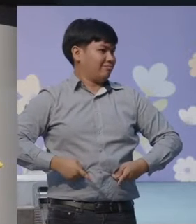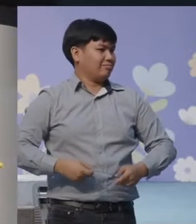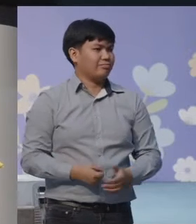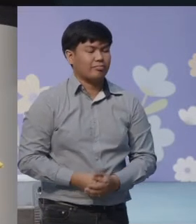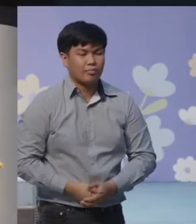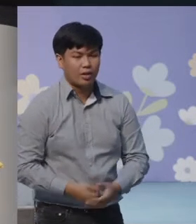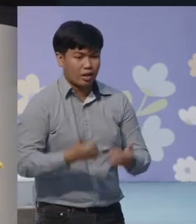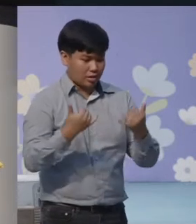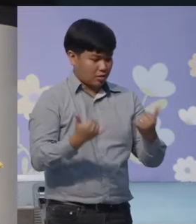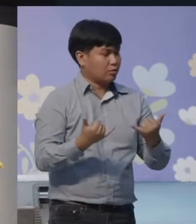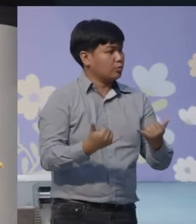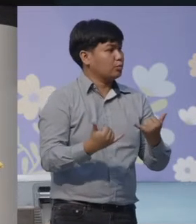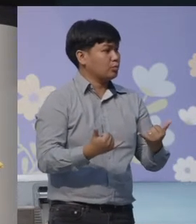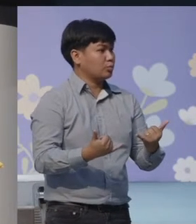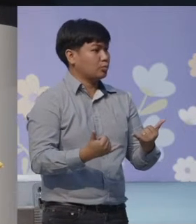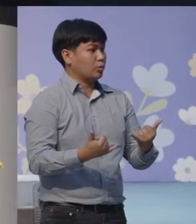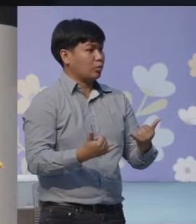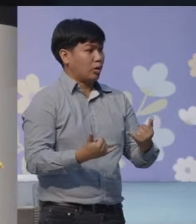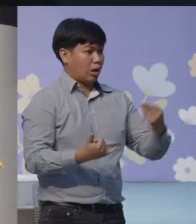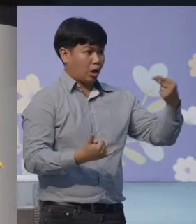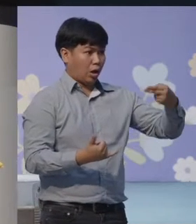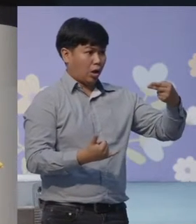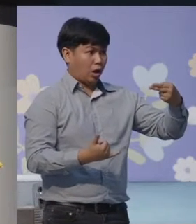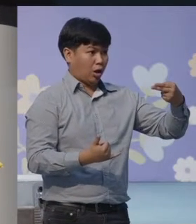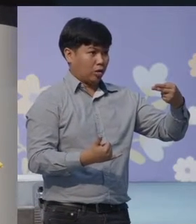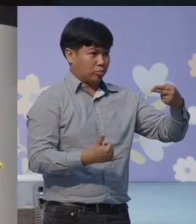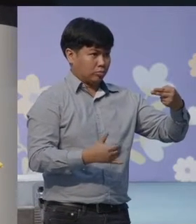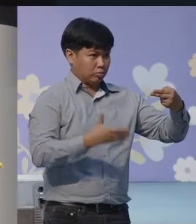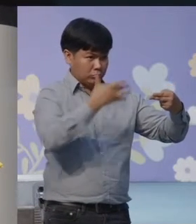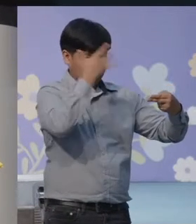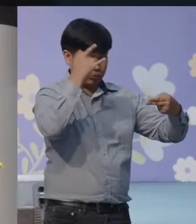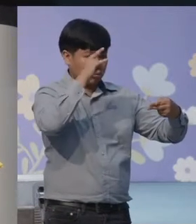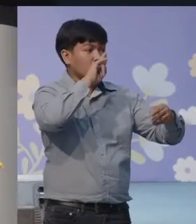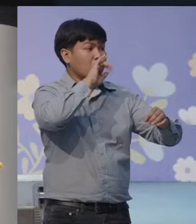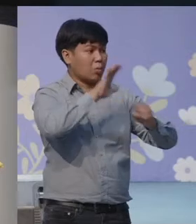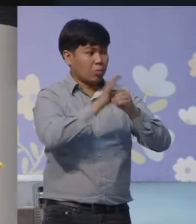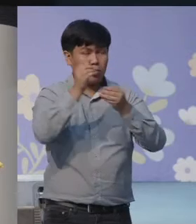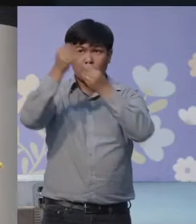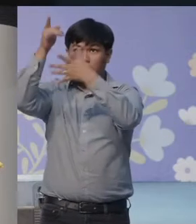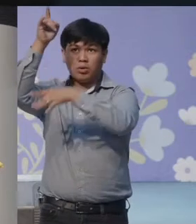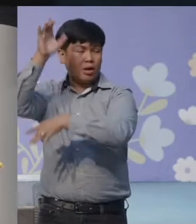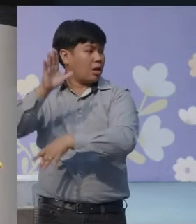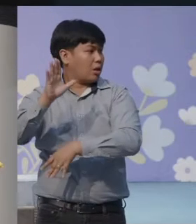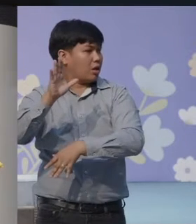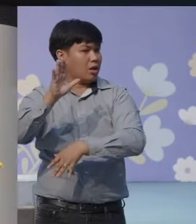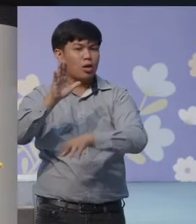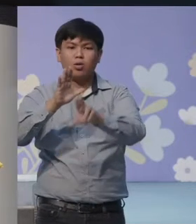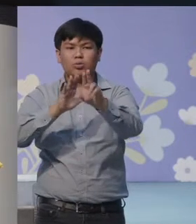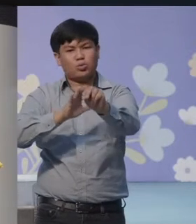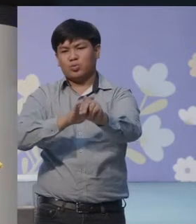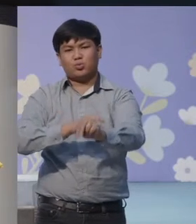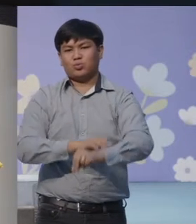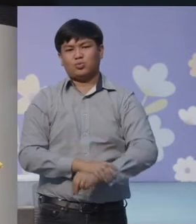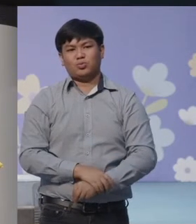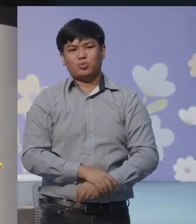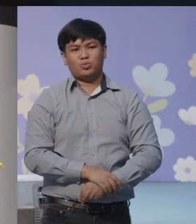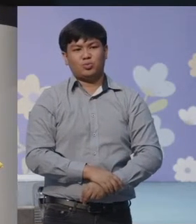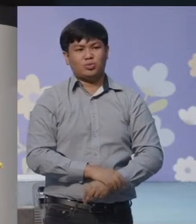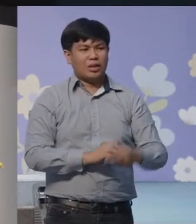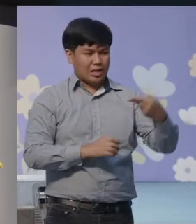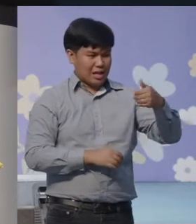Subalit, hindi kinalimutan ni Hana yung kanyang panata.